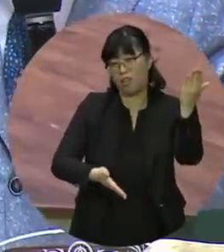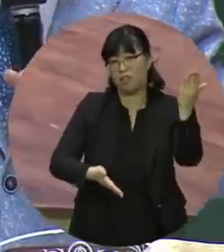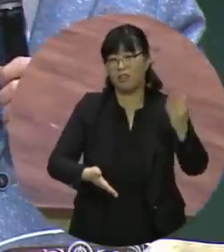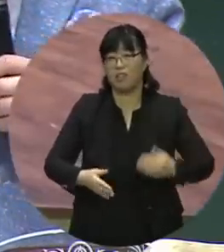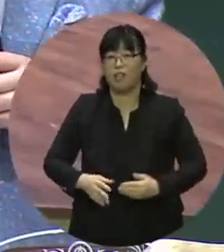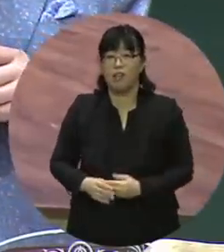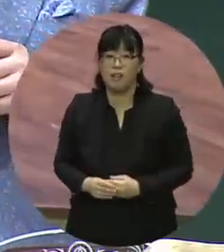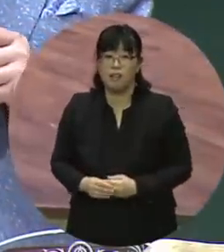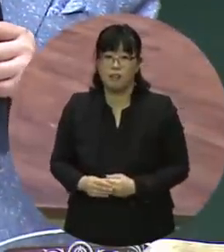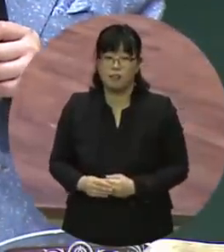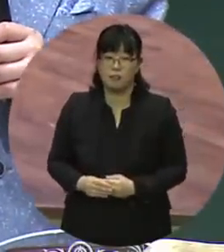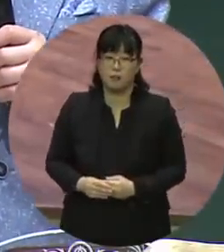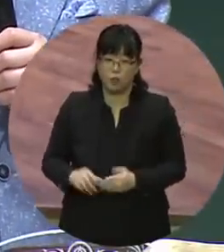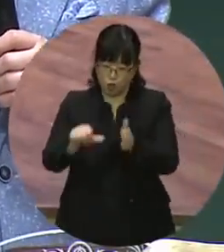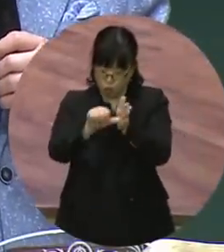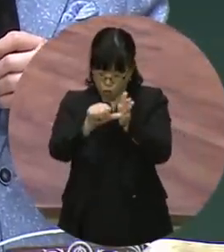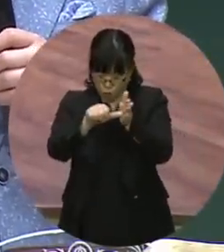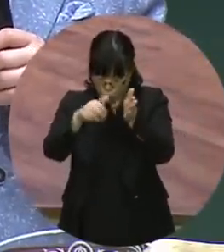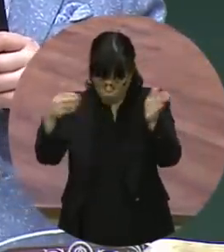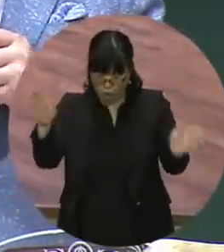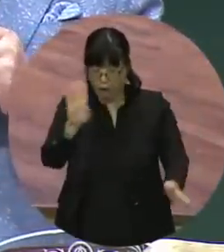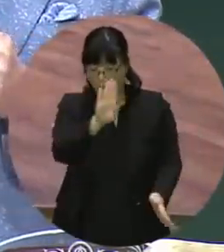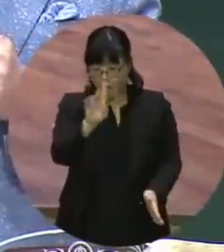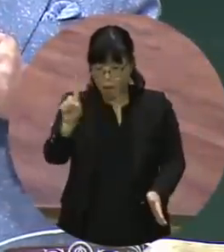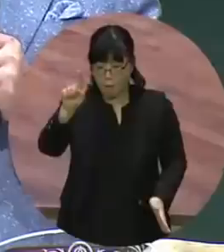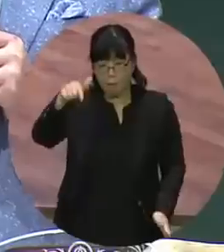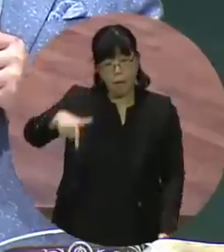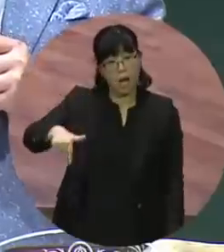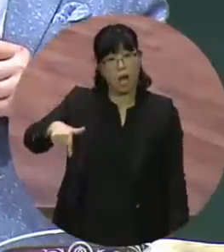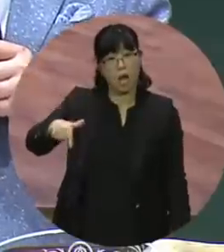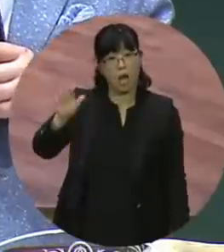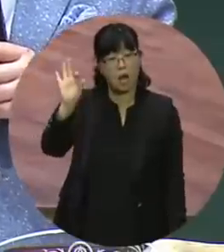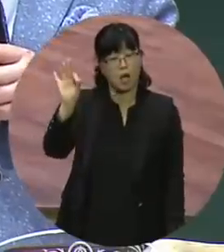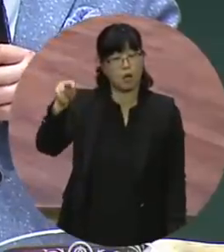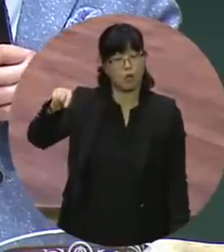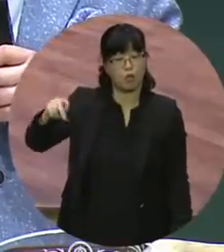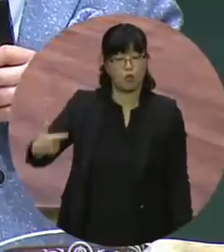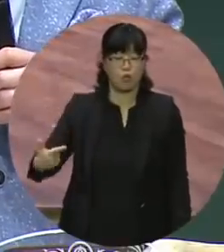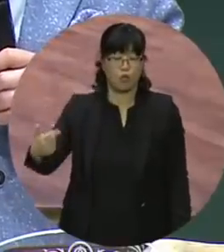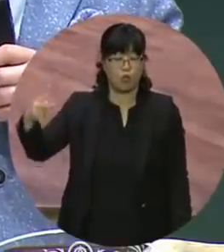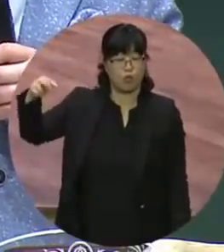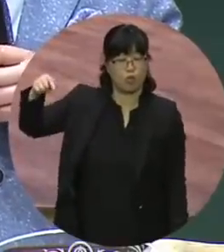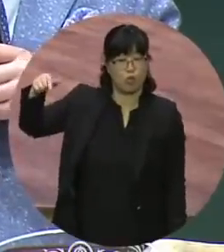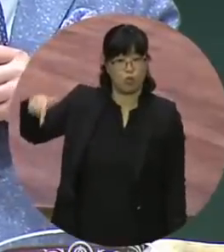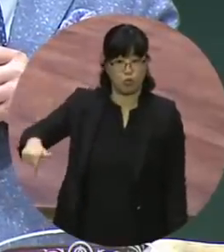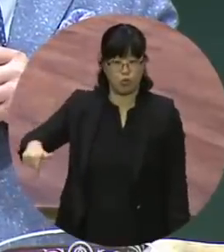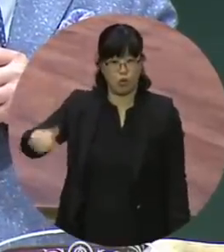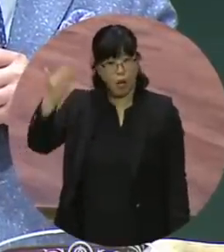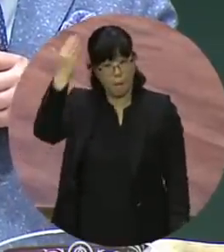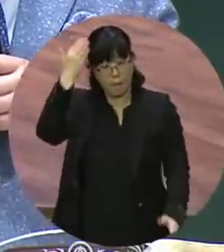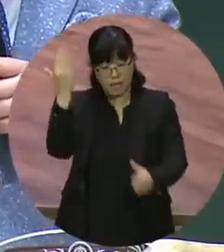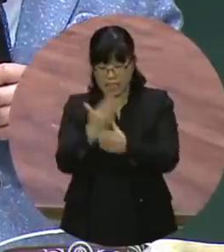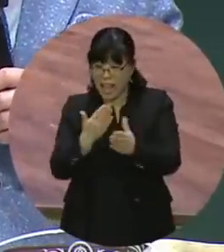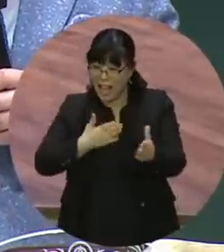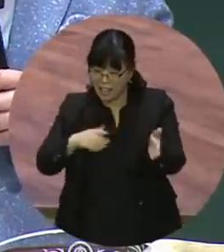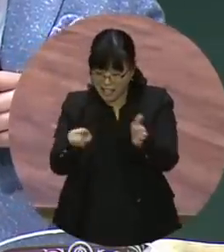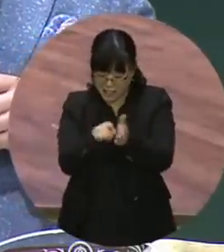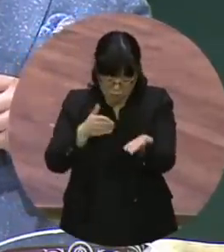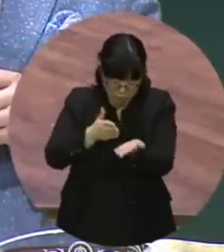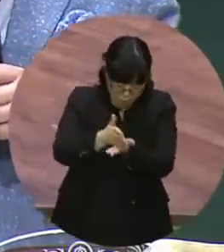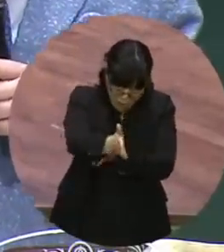박윤순 박사님이 우리나라 최고의 신학자지요. 박윤순 박사님 이런 말 했어요. 신자의 삶은